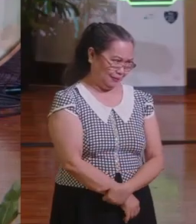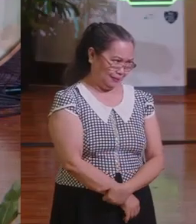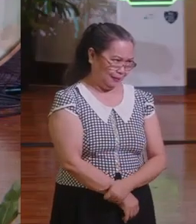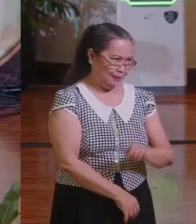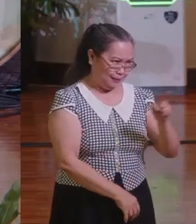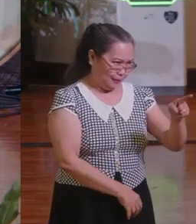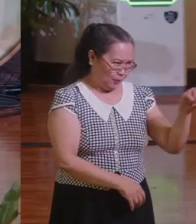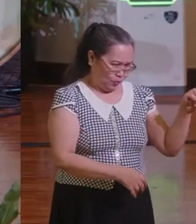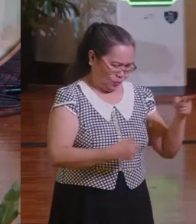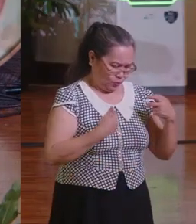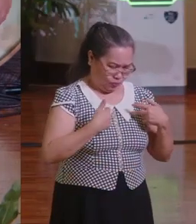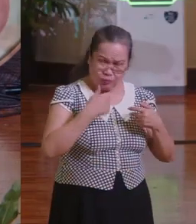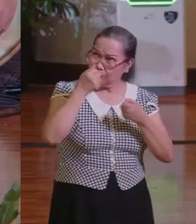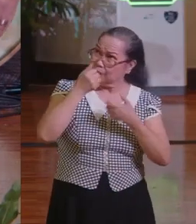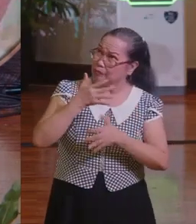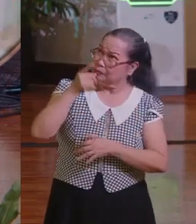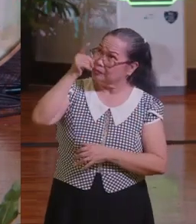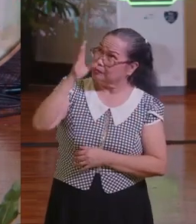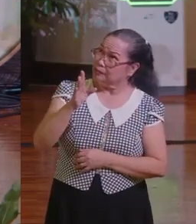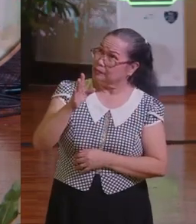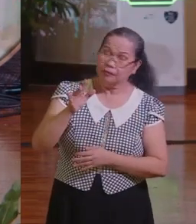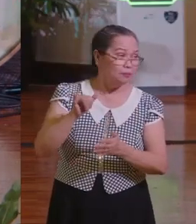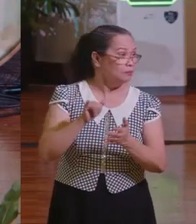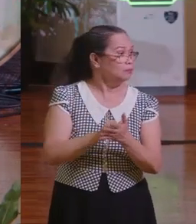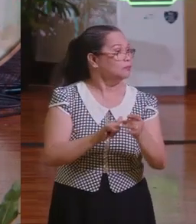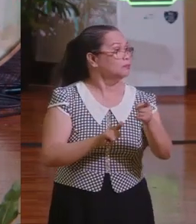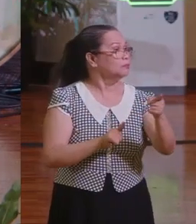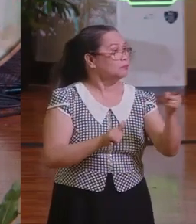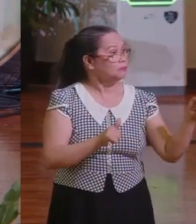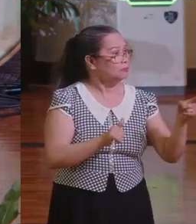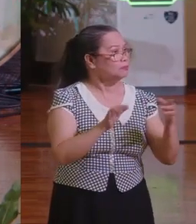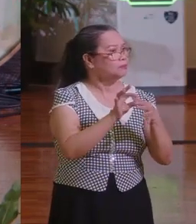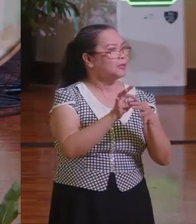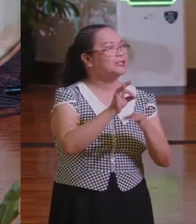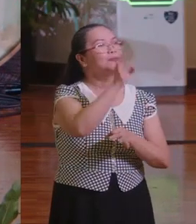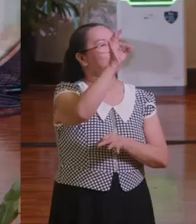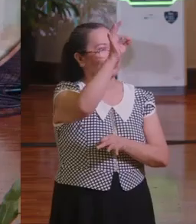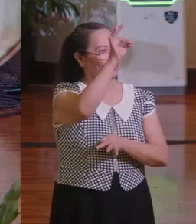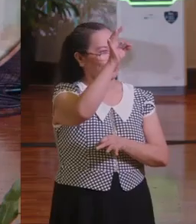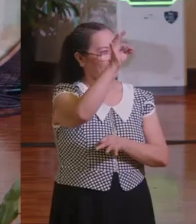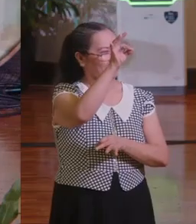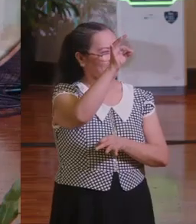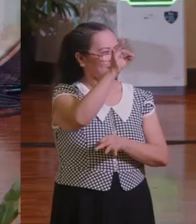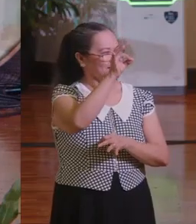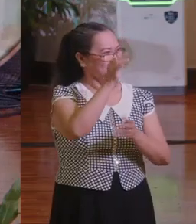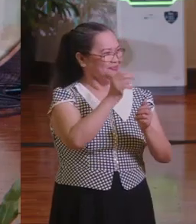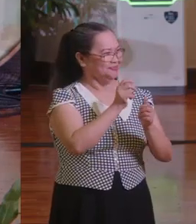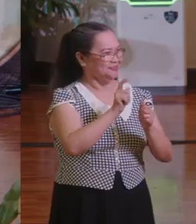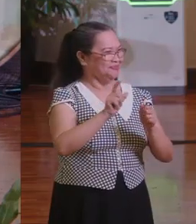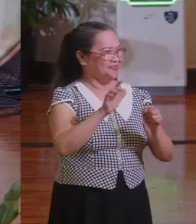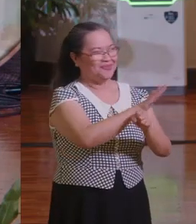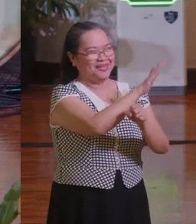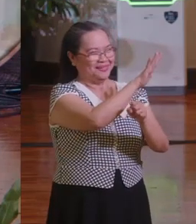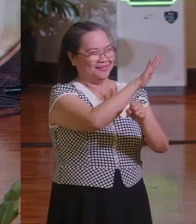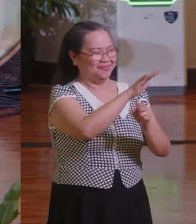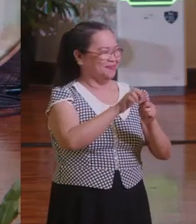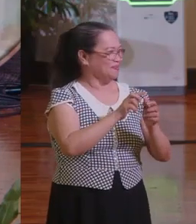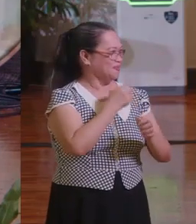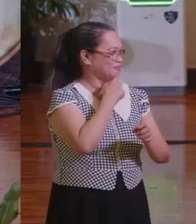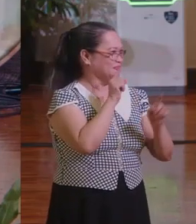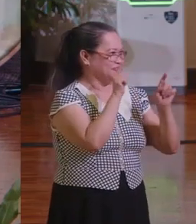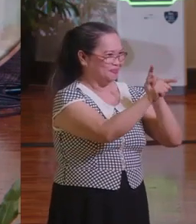kayo ay sumusunod sa kanyang salita, kayo ay spiritual. You are spiritual. Kayo ang